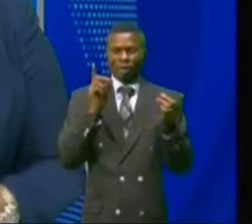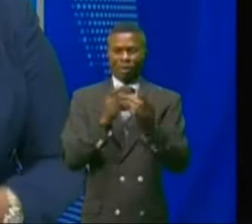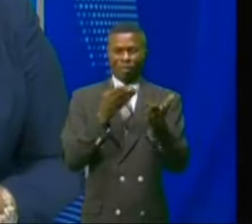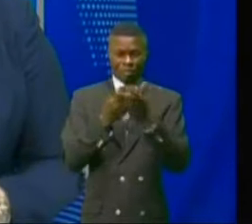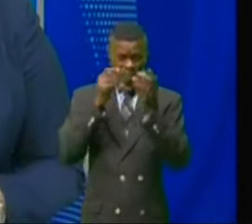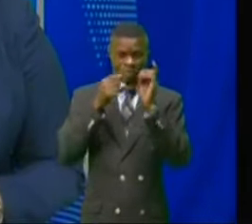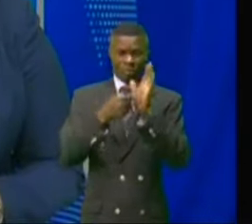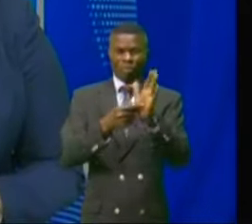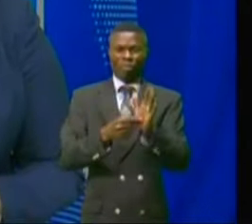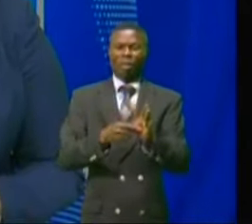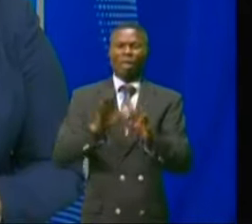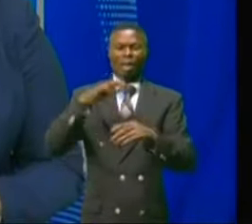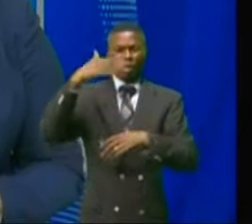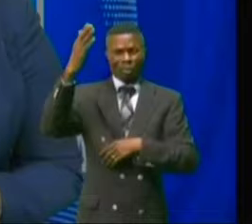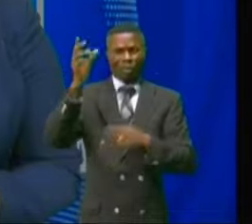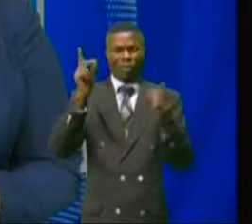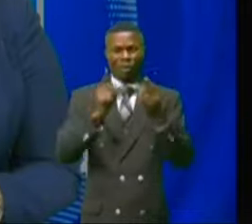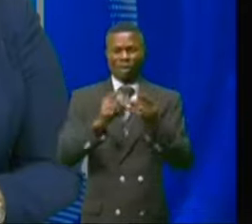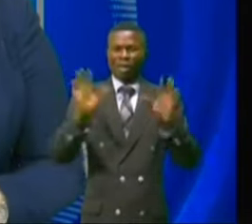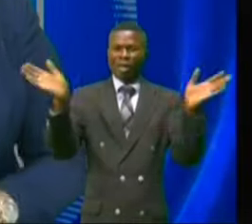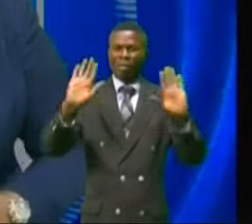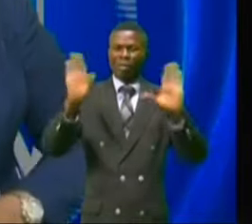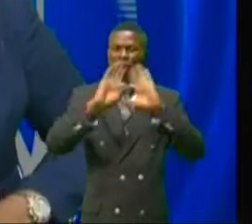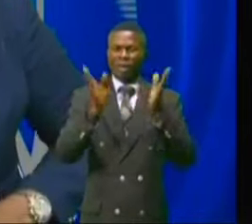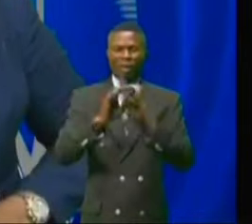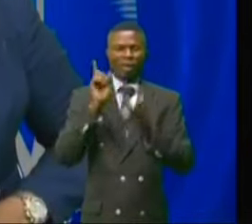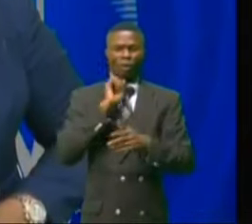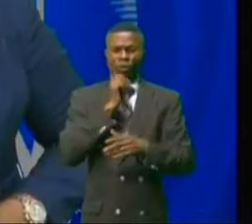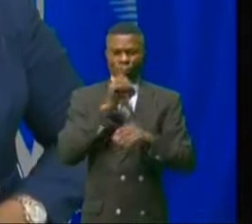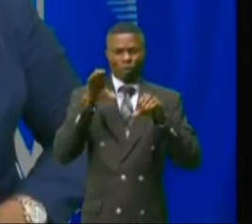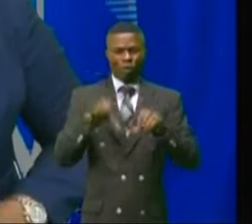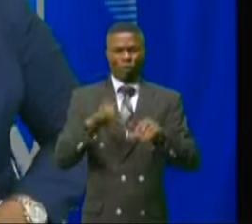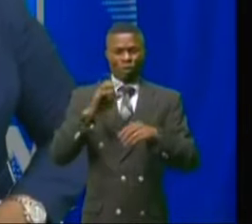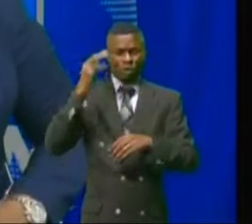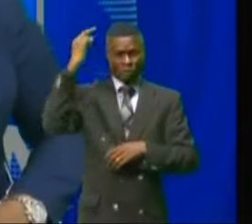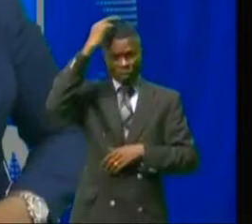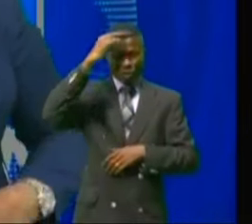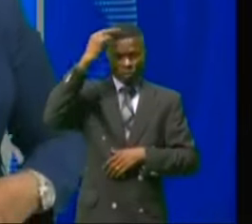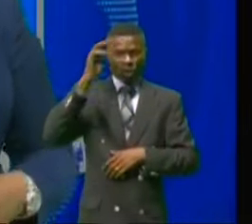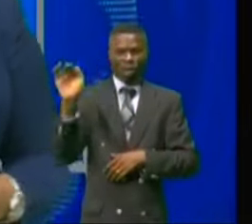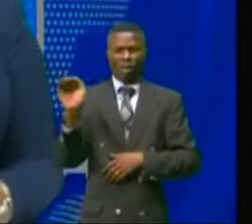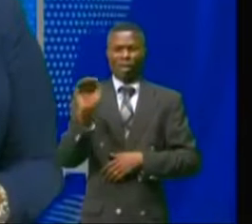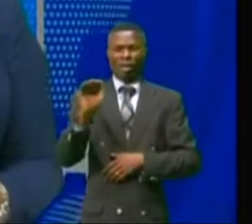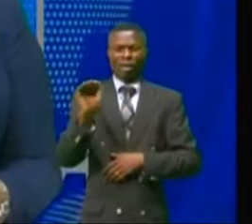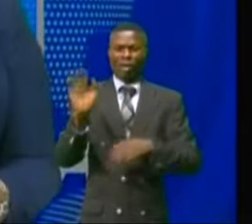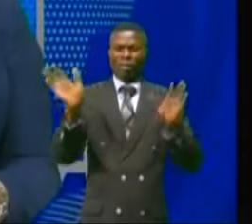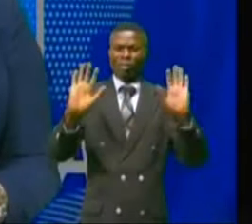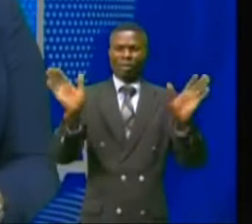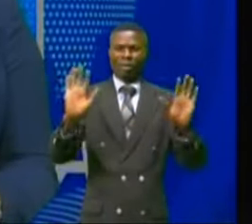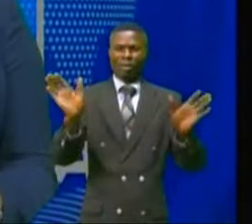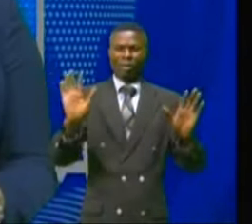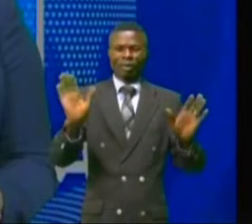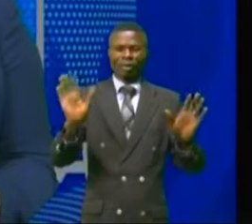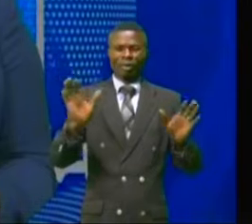présentera l'édition de 23h. D'ici là, bonne soirée en compagnie de la Radio-Télévision nationale congolaise. Bonsoir.